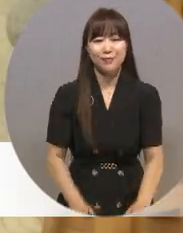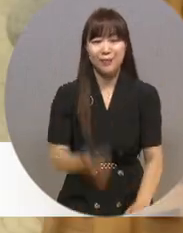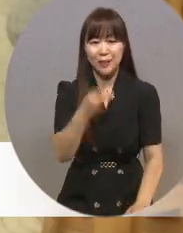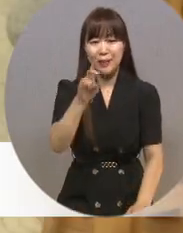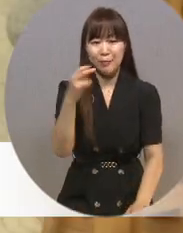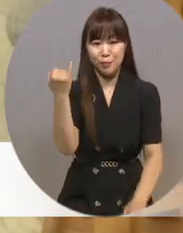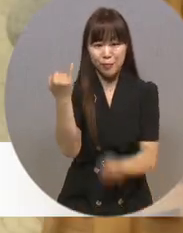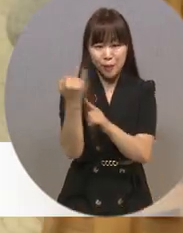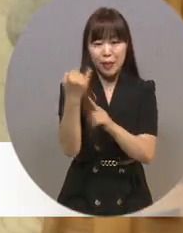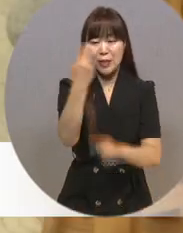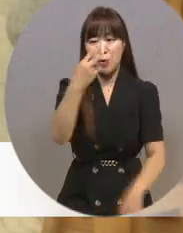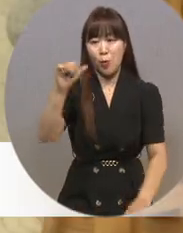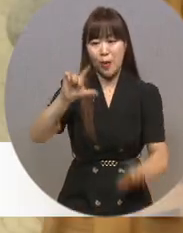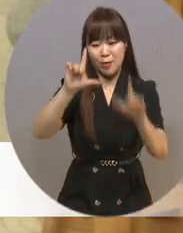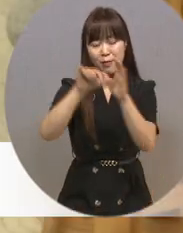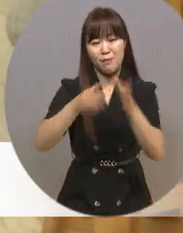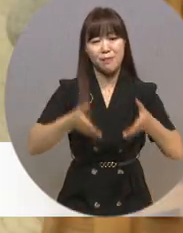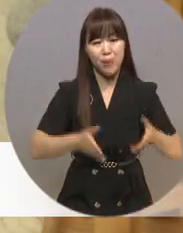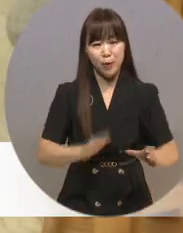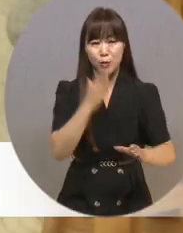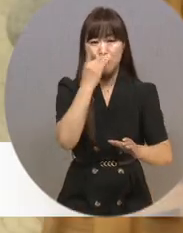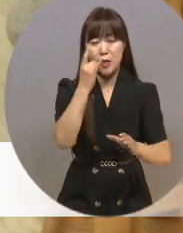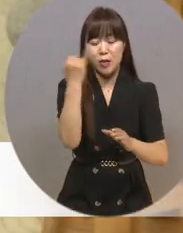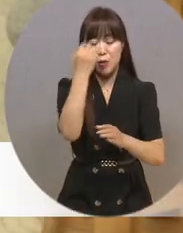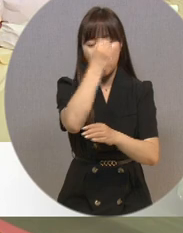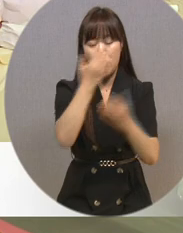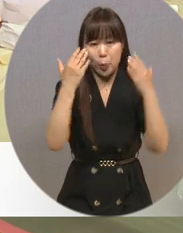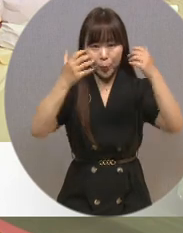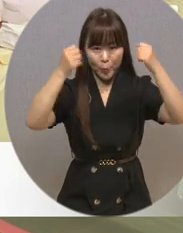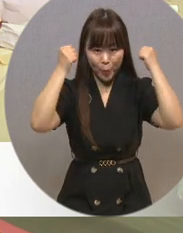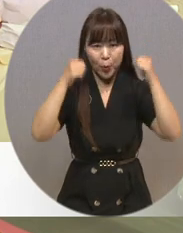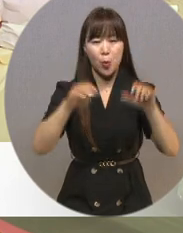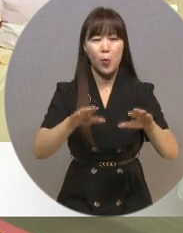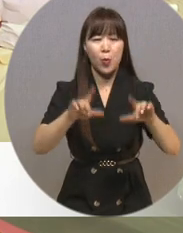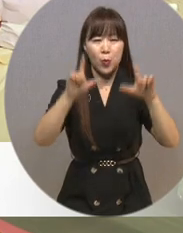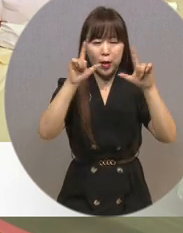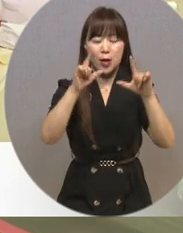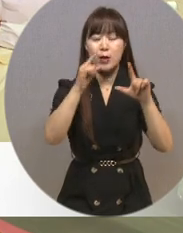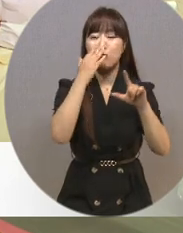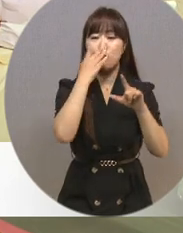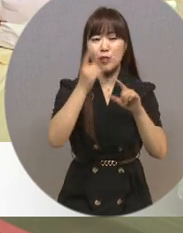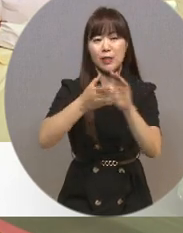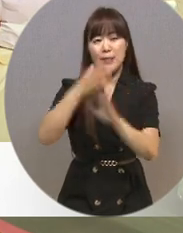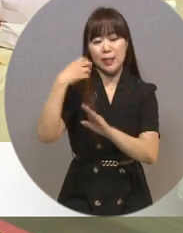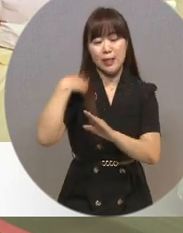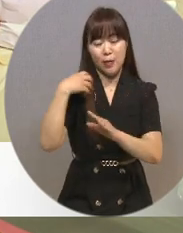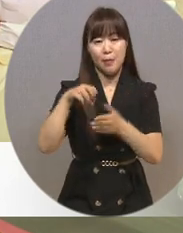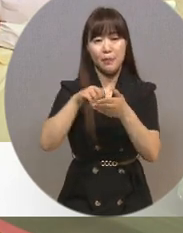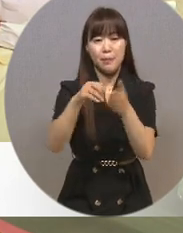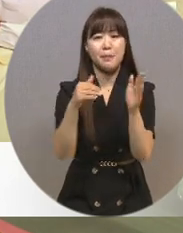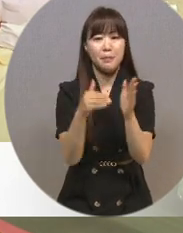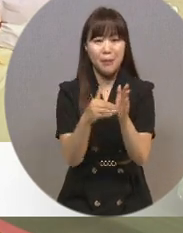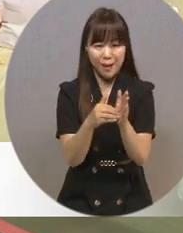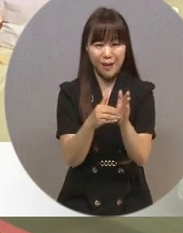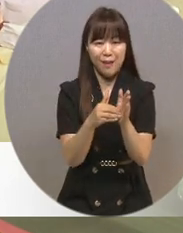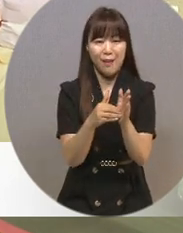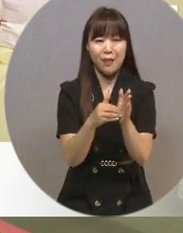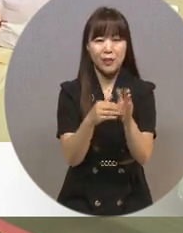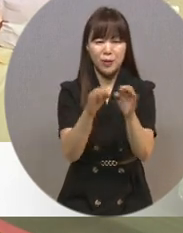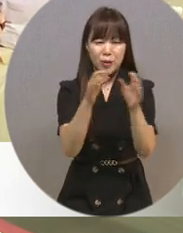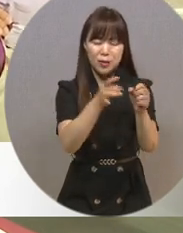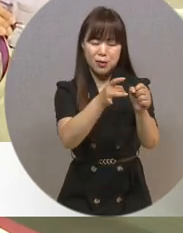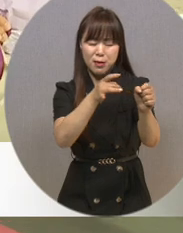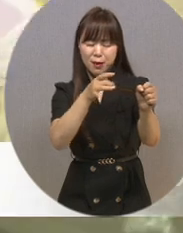남수현 선수는 2005년에 태어나 순천 여고를 졸업하고 올해 순천시청에 입단했습니다. 그동안 지역의